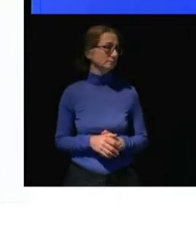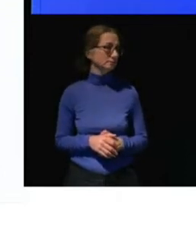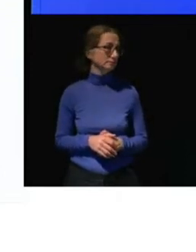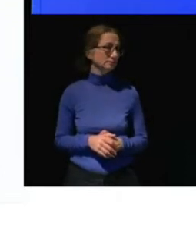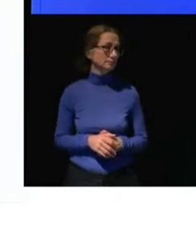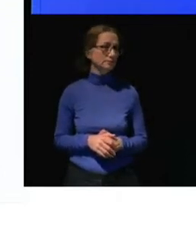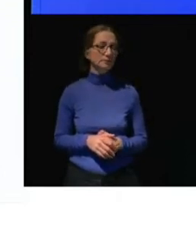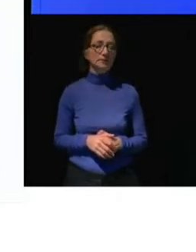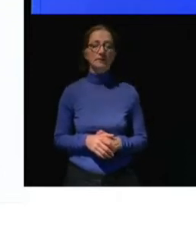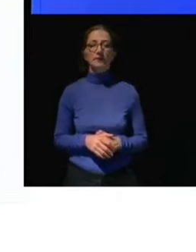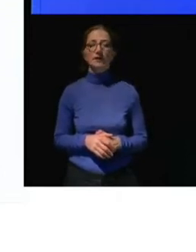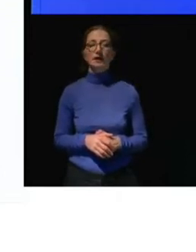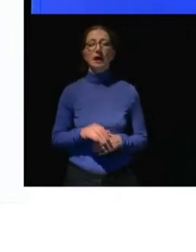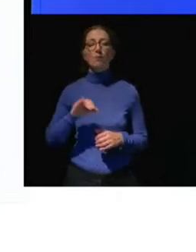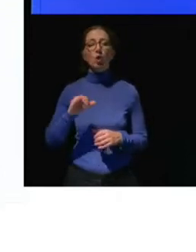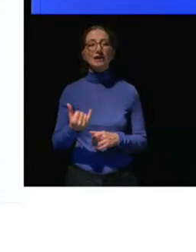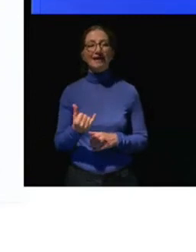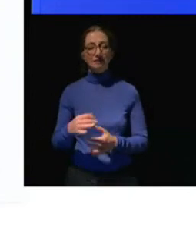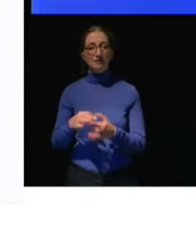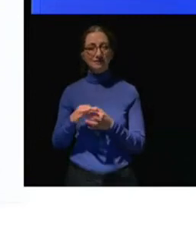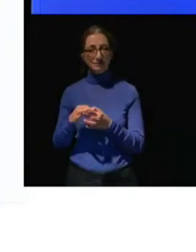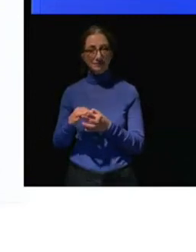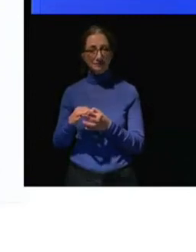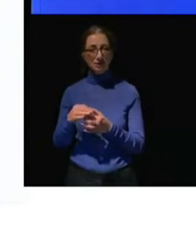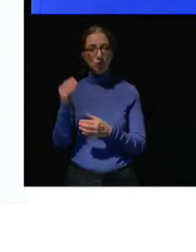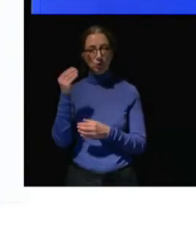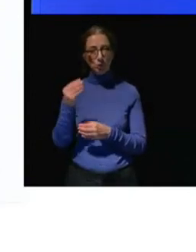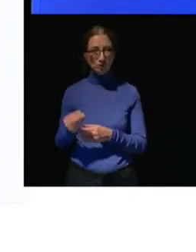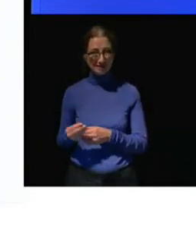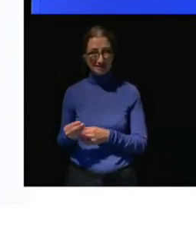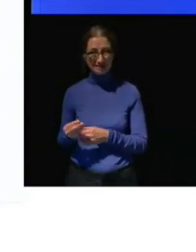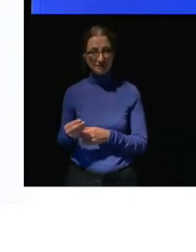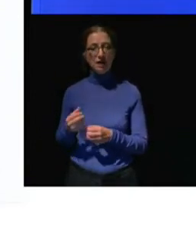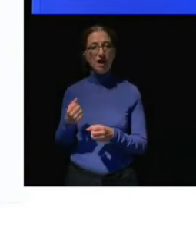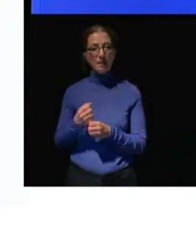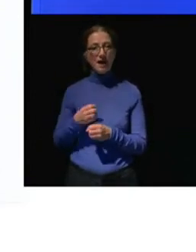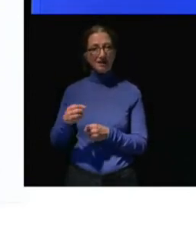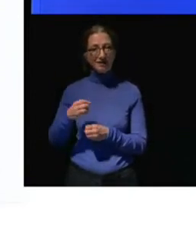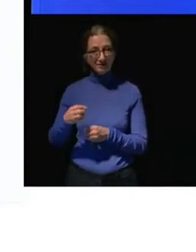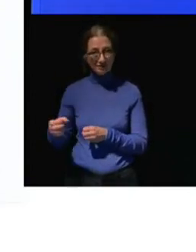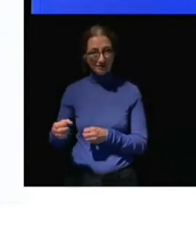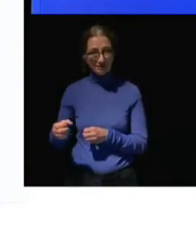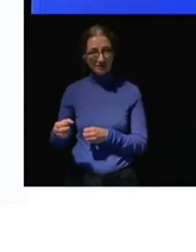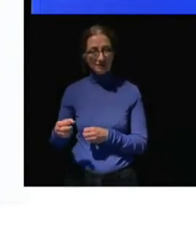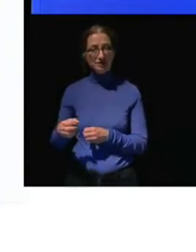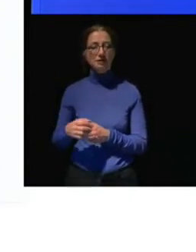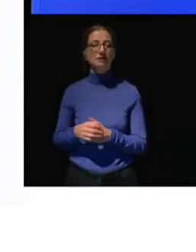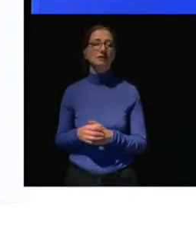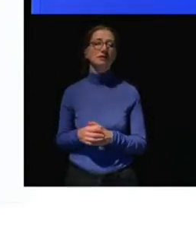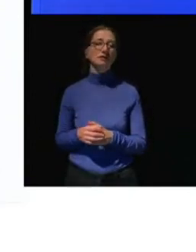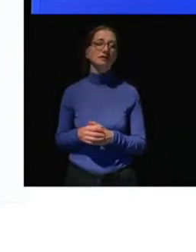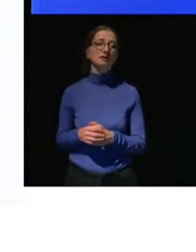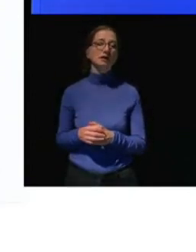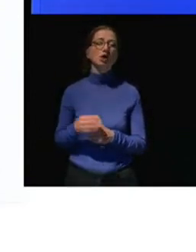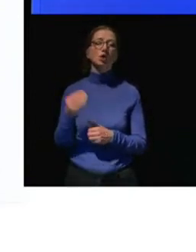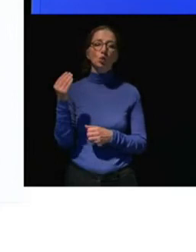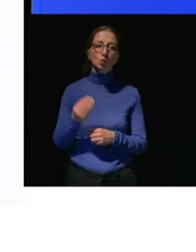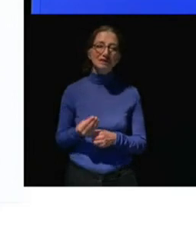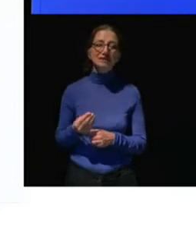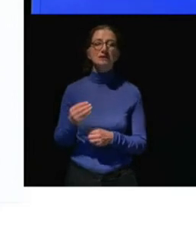hier alle Kunstsparten, die projektbasiert arbeiten, in Bezug stehend zu Kunst, Kunstprojekten oder